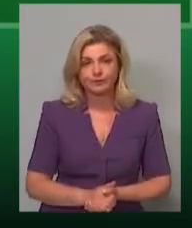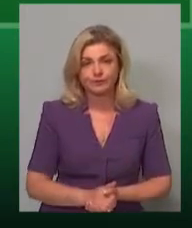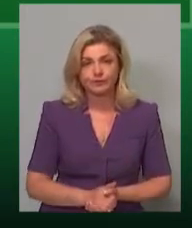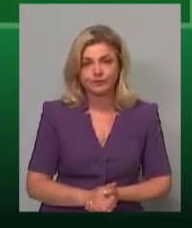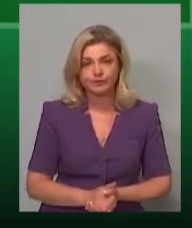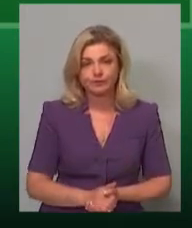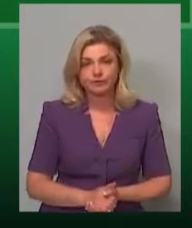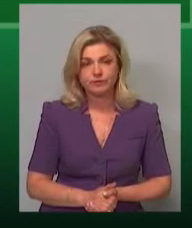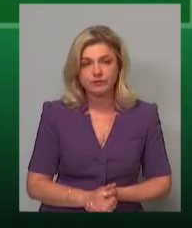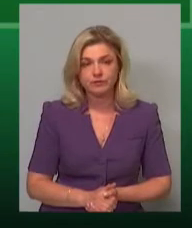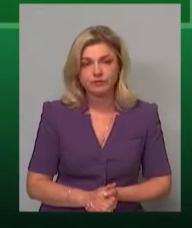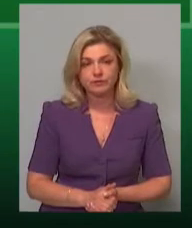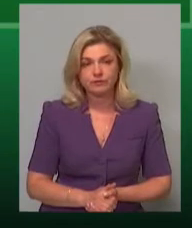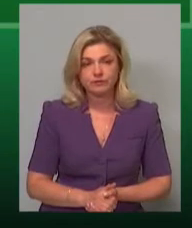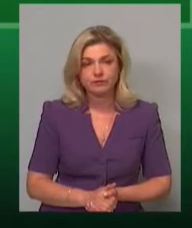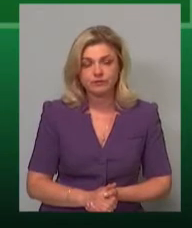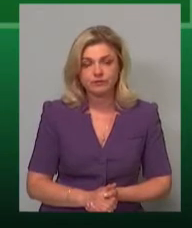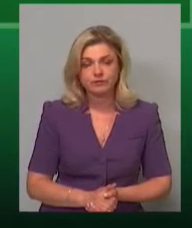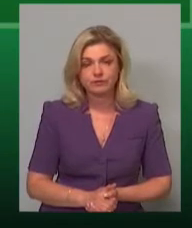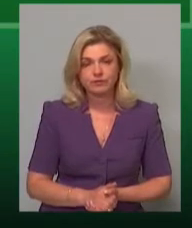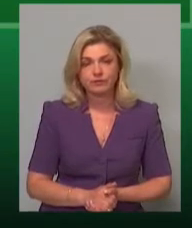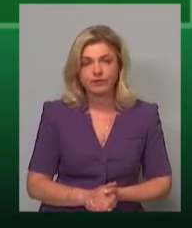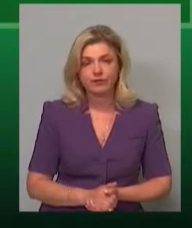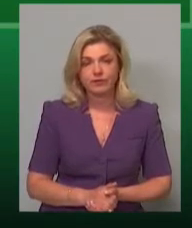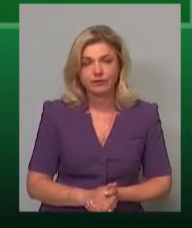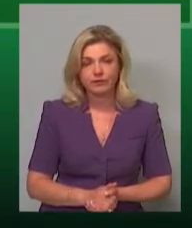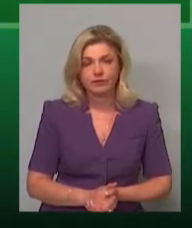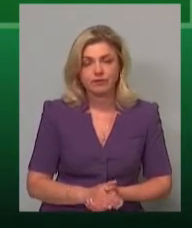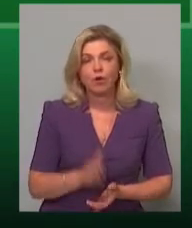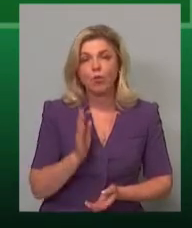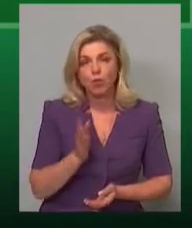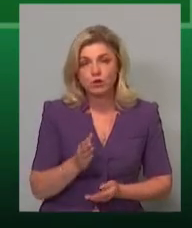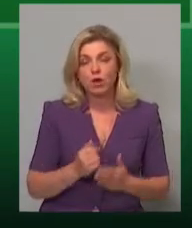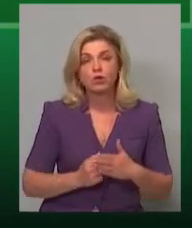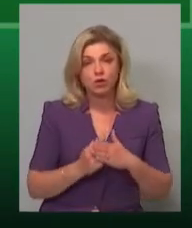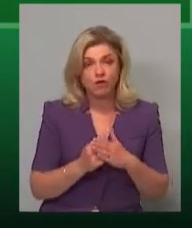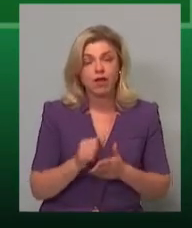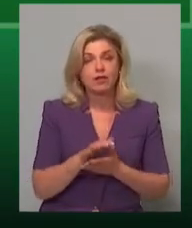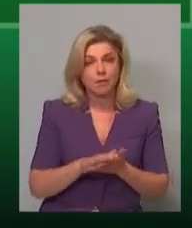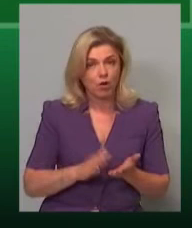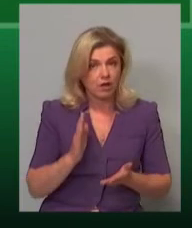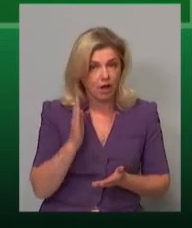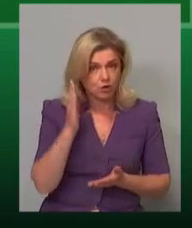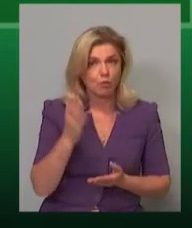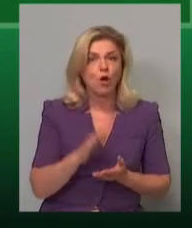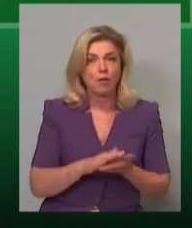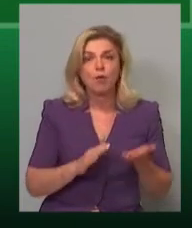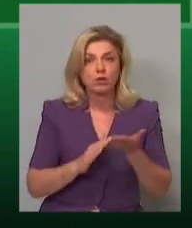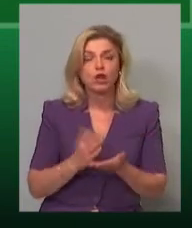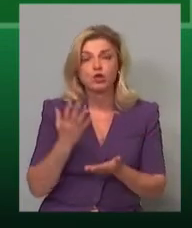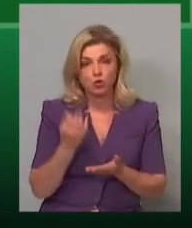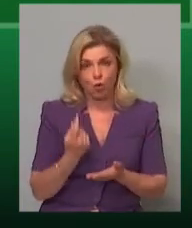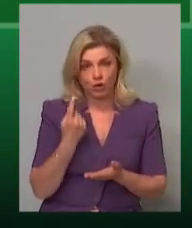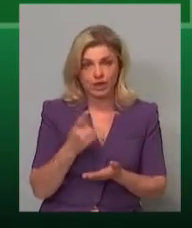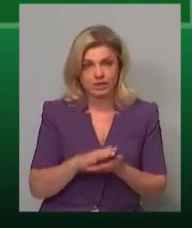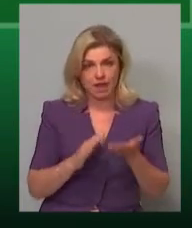боржником у «Нафтогаз України» буде підстава в подальшому подати ще один позов